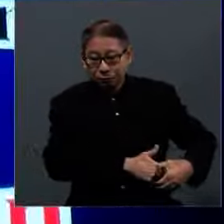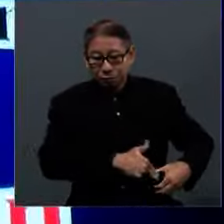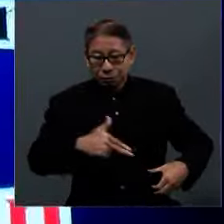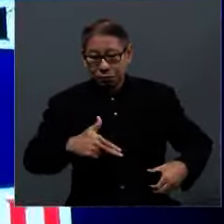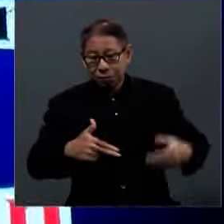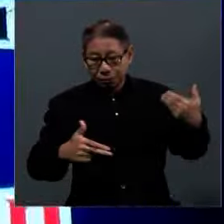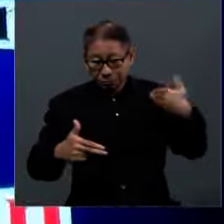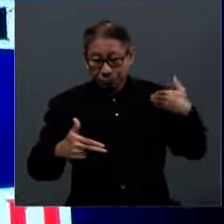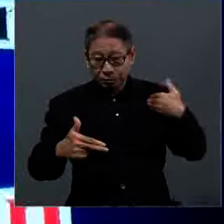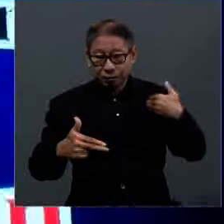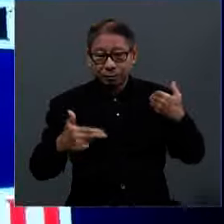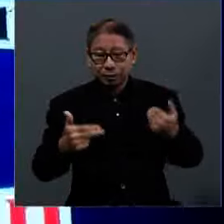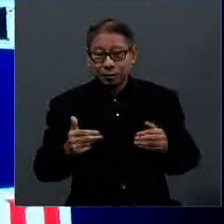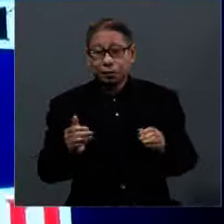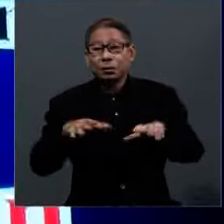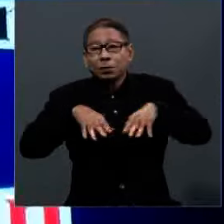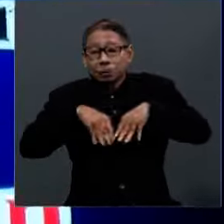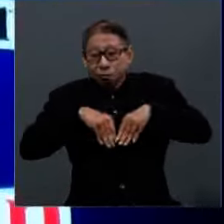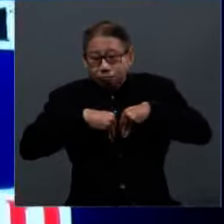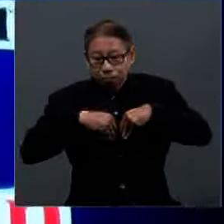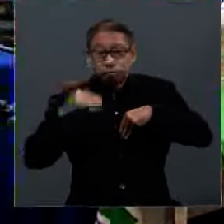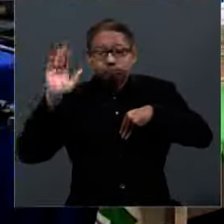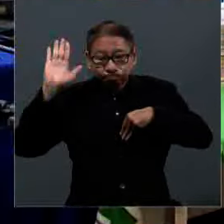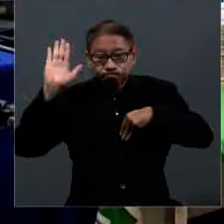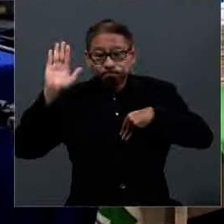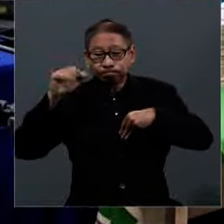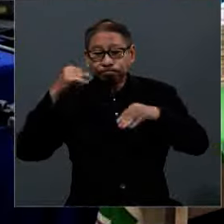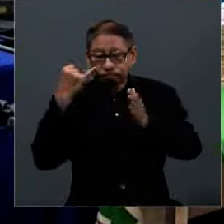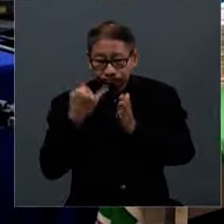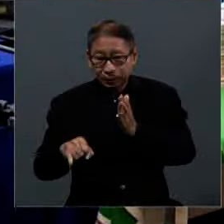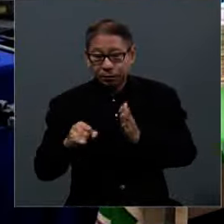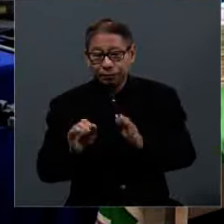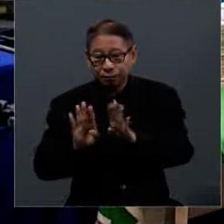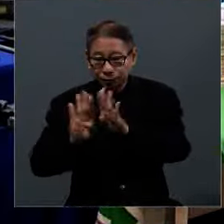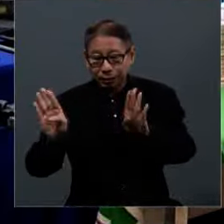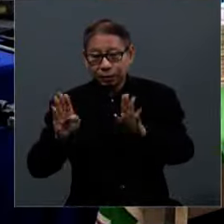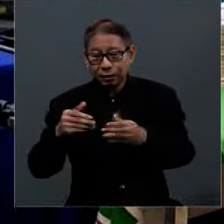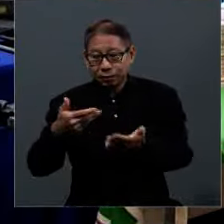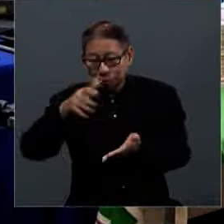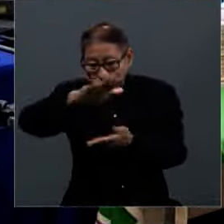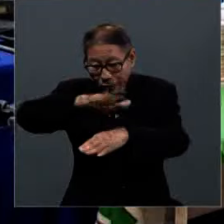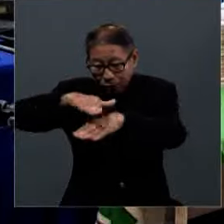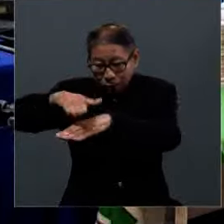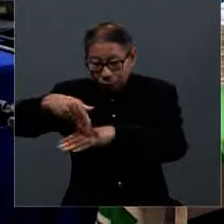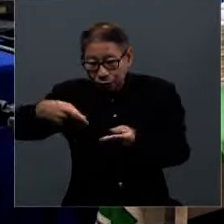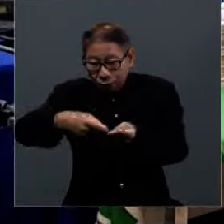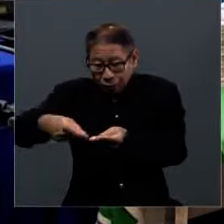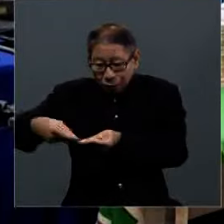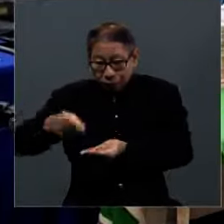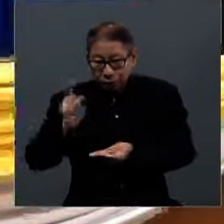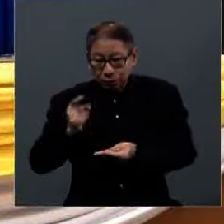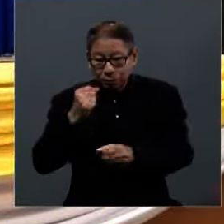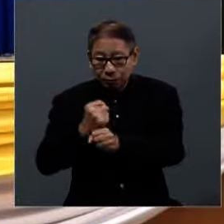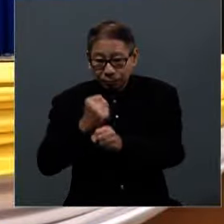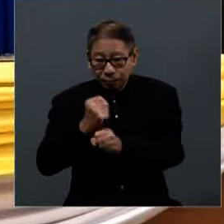นะผู้ต้องหาก็จำนวนตหลักฐานก็เลยรับสารภาพนะครับว่าเปิดให้เล่นพนันและชักชวนให้เล่นพนันออนไลน์จริงนะครับแล้วทำมาแล้วกว่า